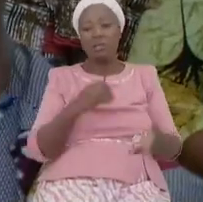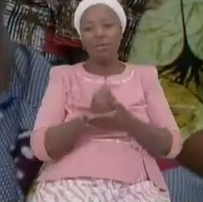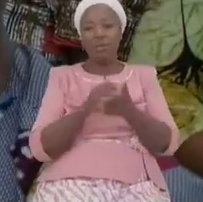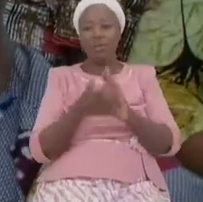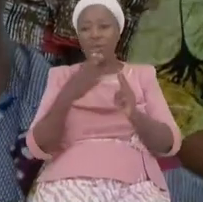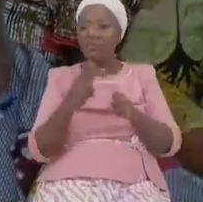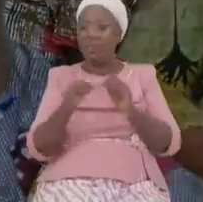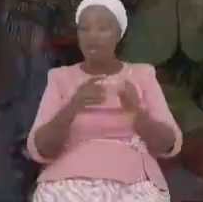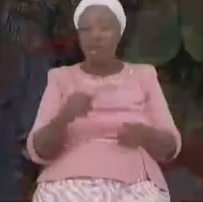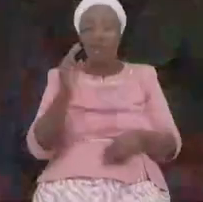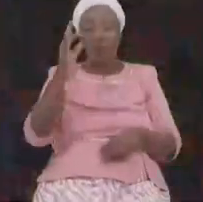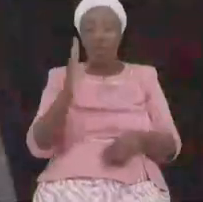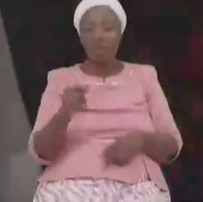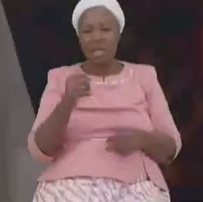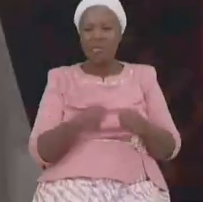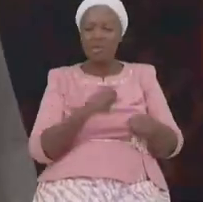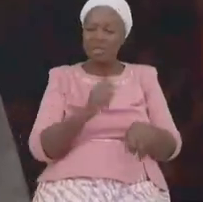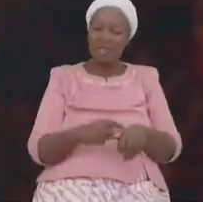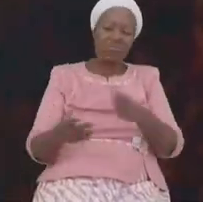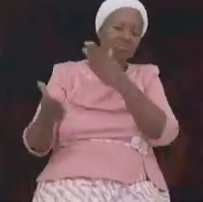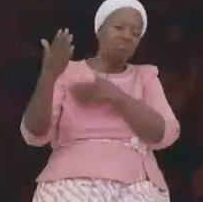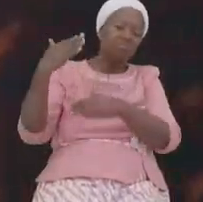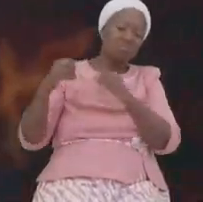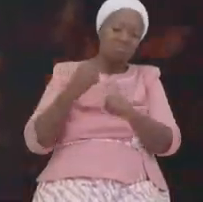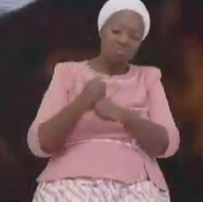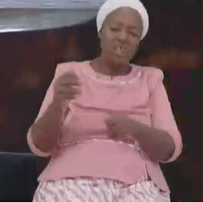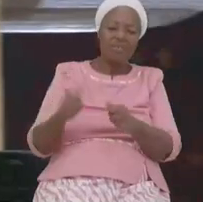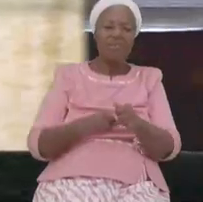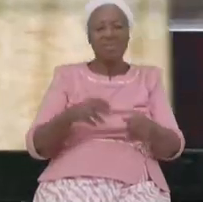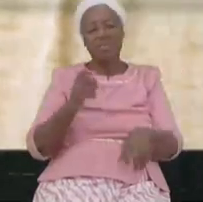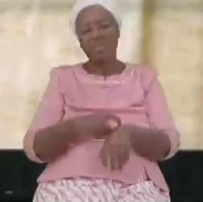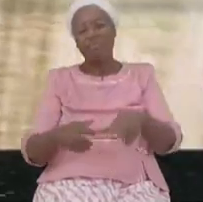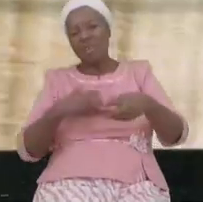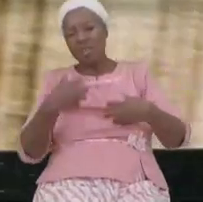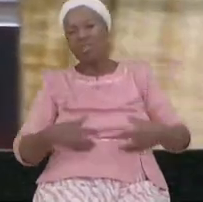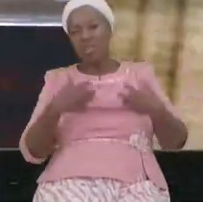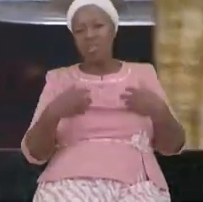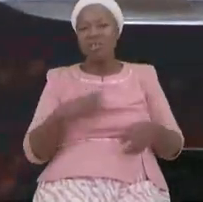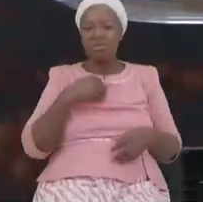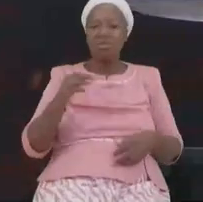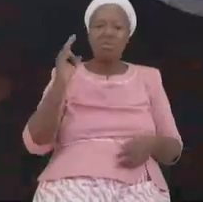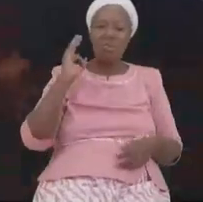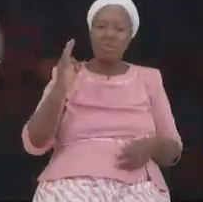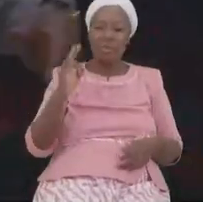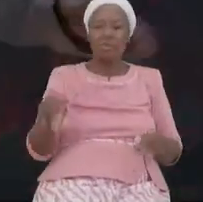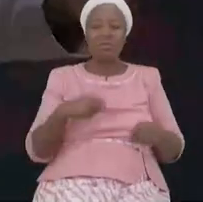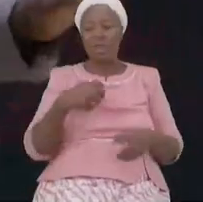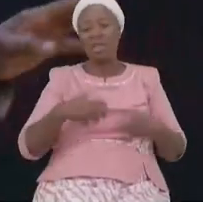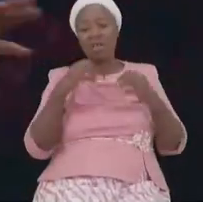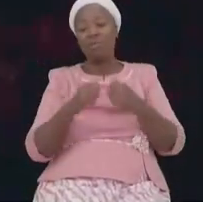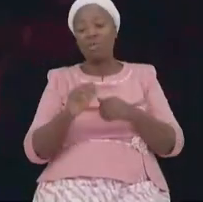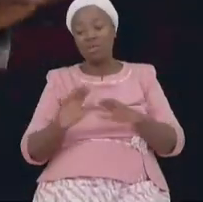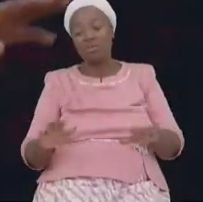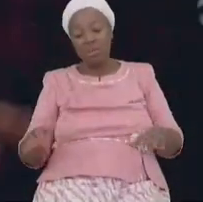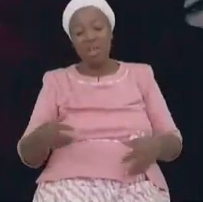le temps l'année dernière, colère tout le temps. Tu es en colère contre les enfants, en colère contre les jeunes, en colère contre les hommes, contre les